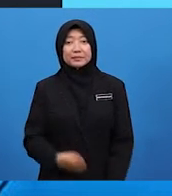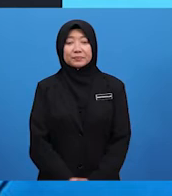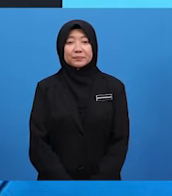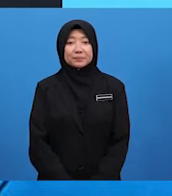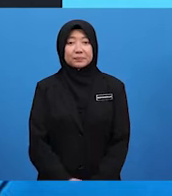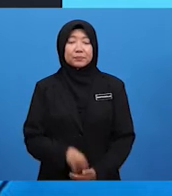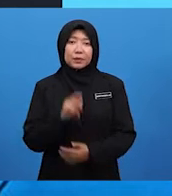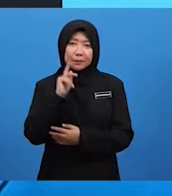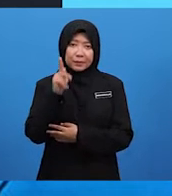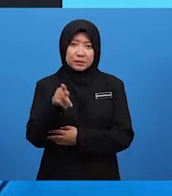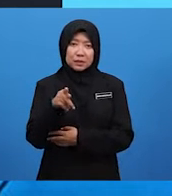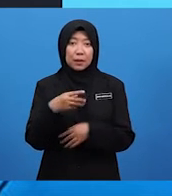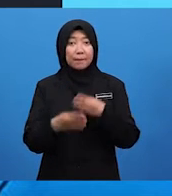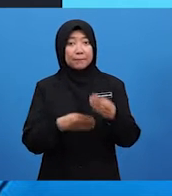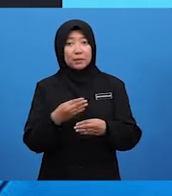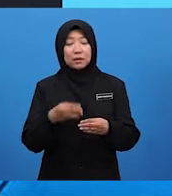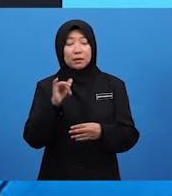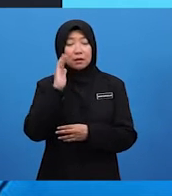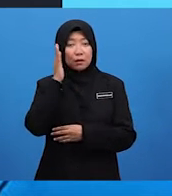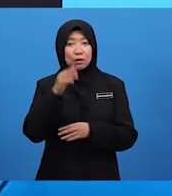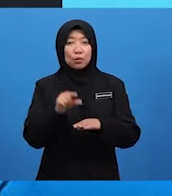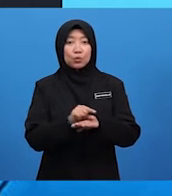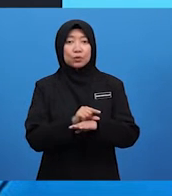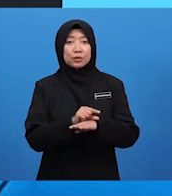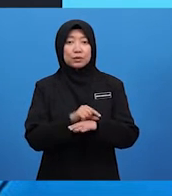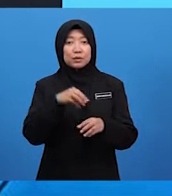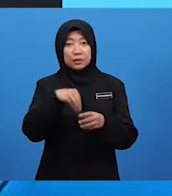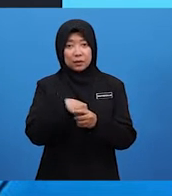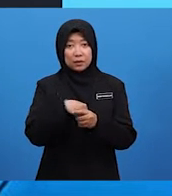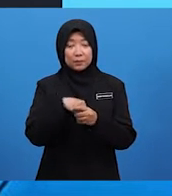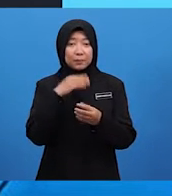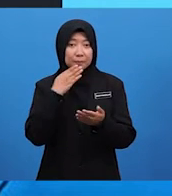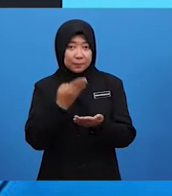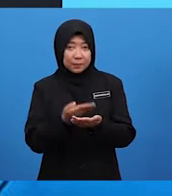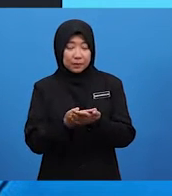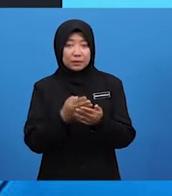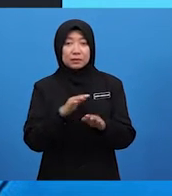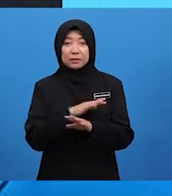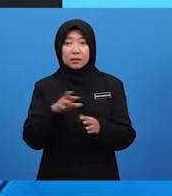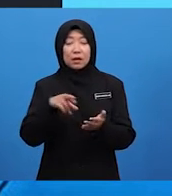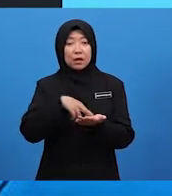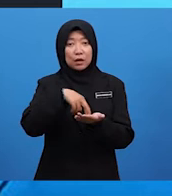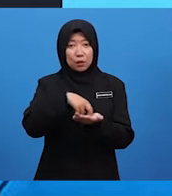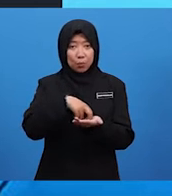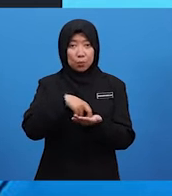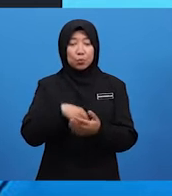Sila pastikan benang yang akan digunakan dalam keadaan baik dan tidak rapuh.